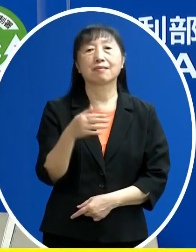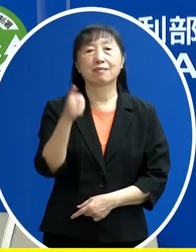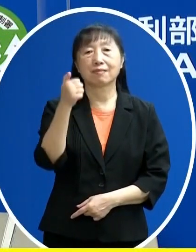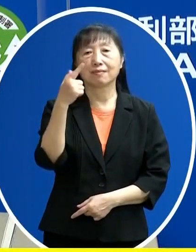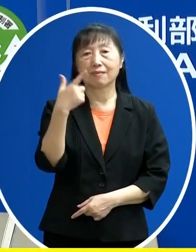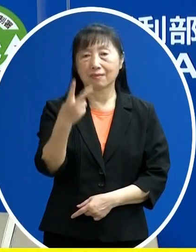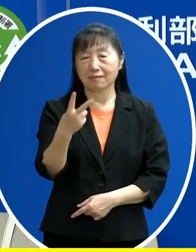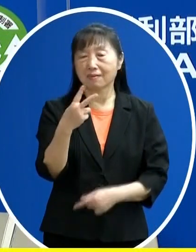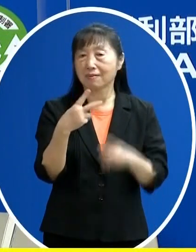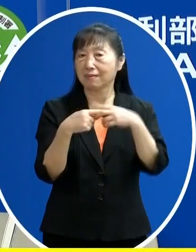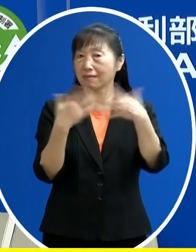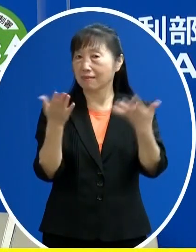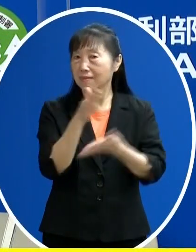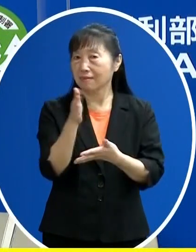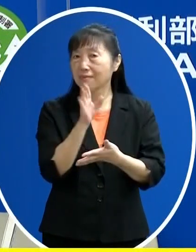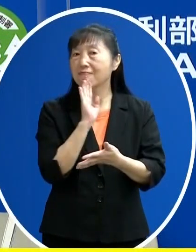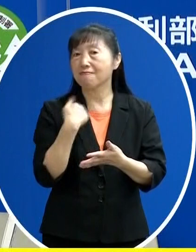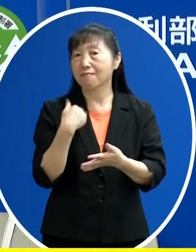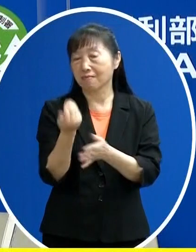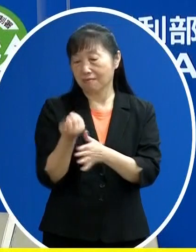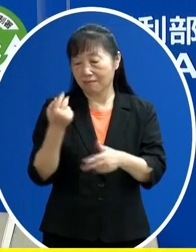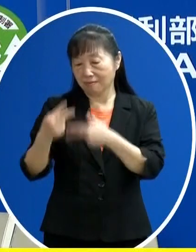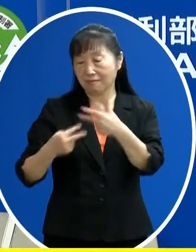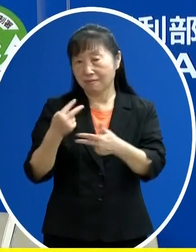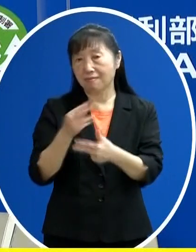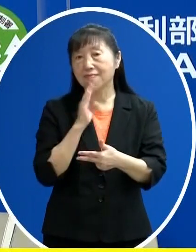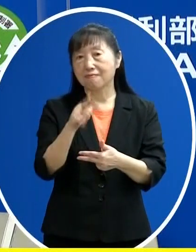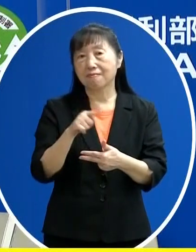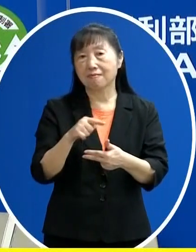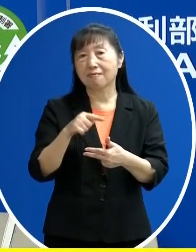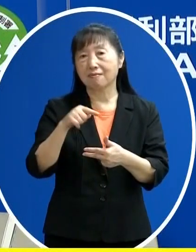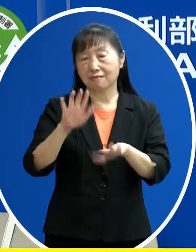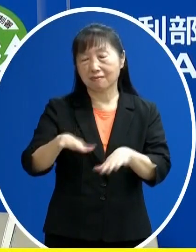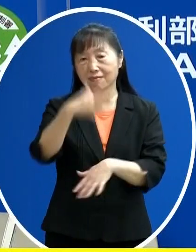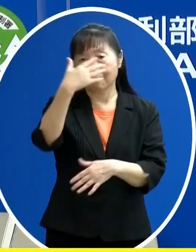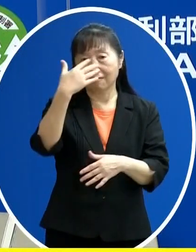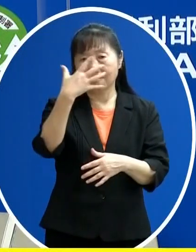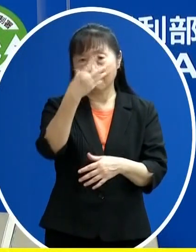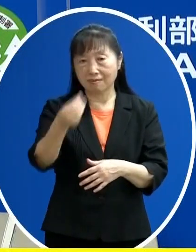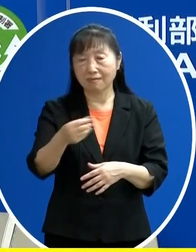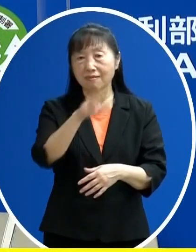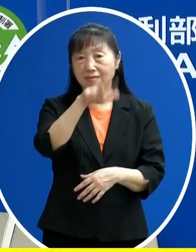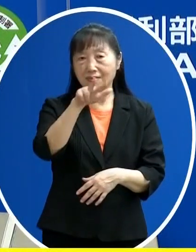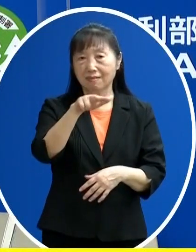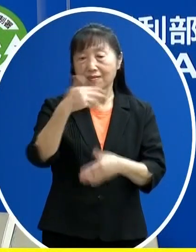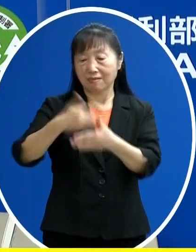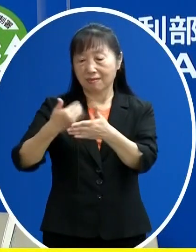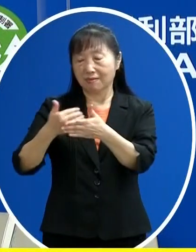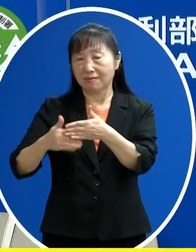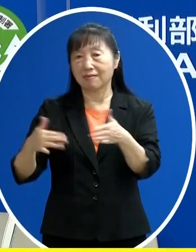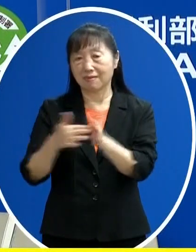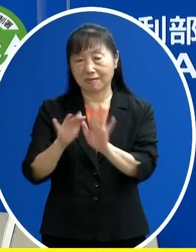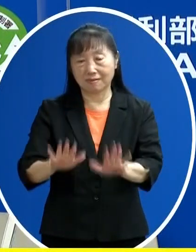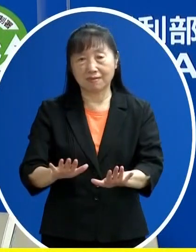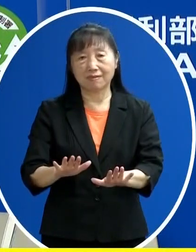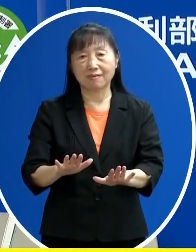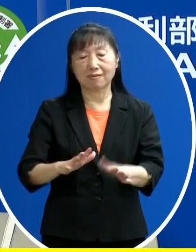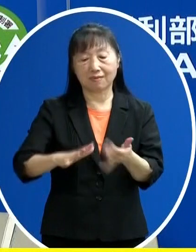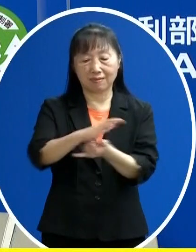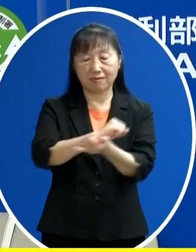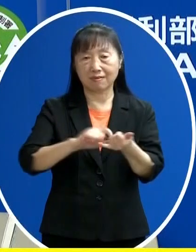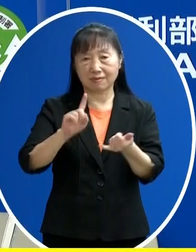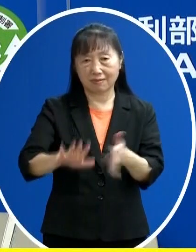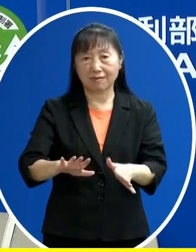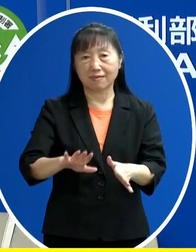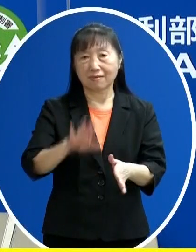这一次是在大概过去2周里面首次又掉到了7000人以下，所以目前看起来整个全国。我的收